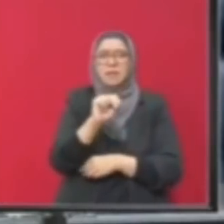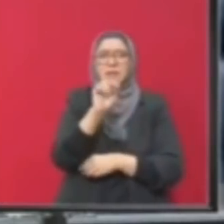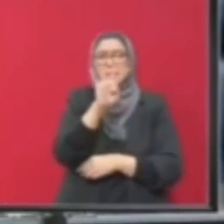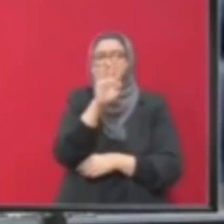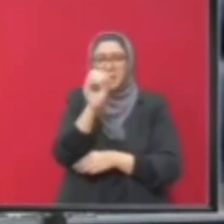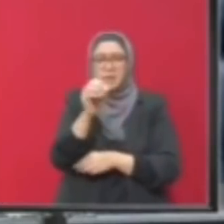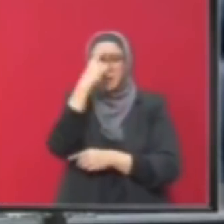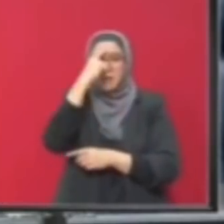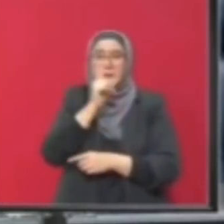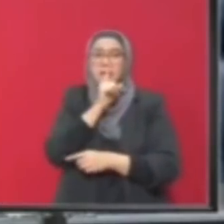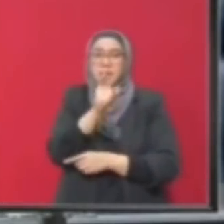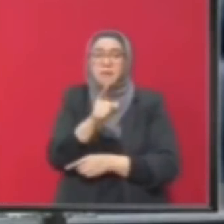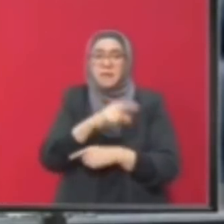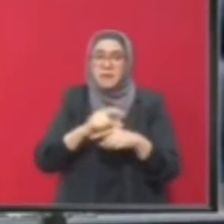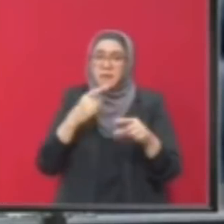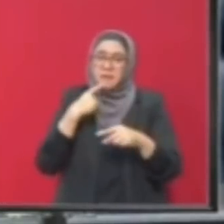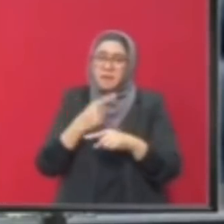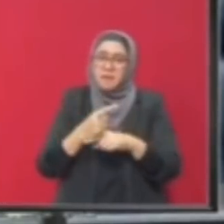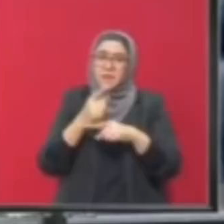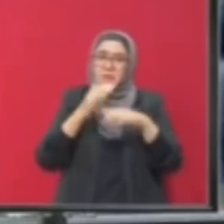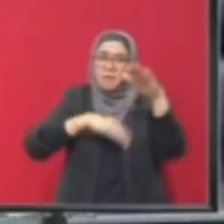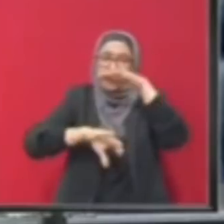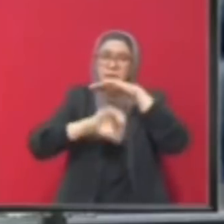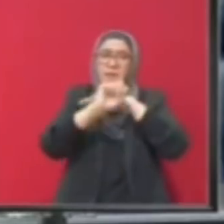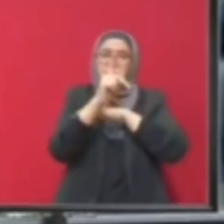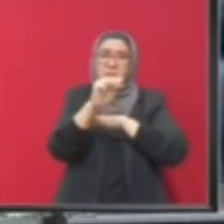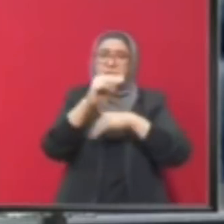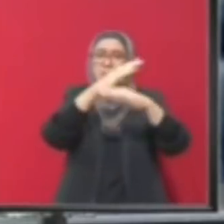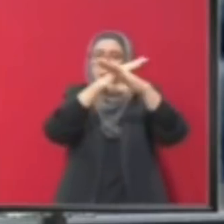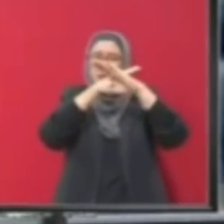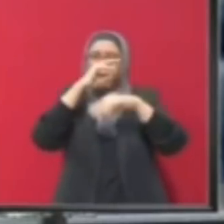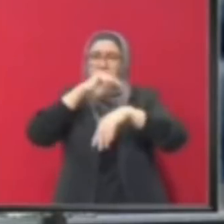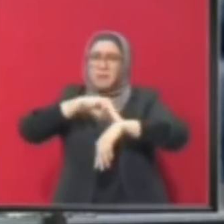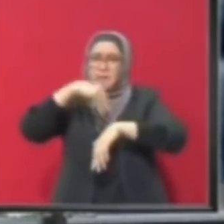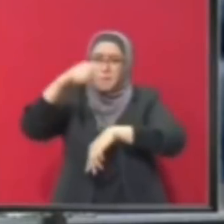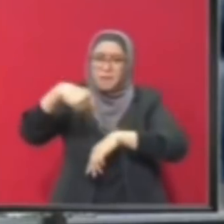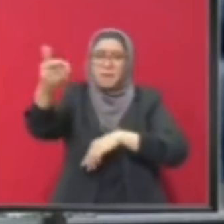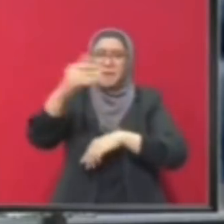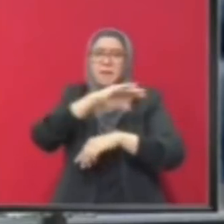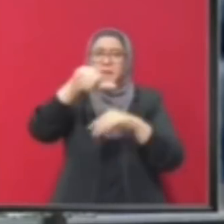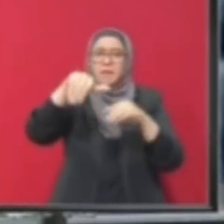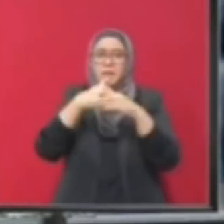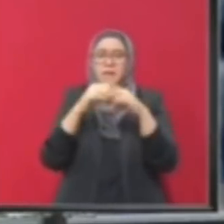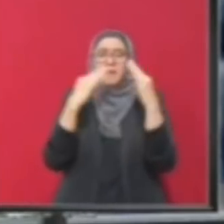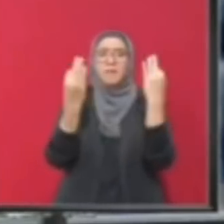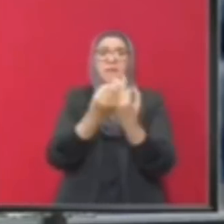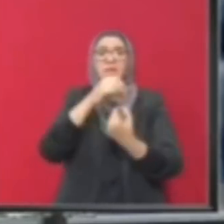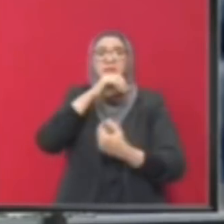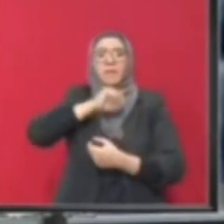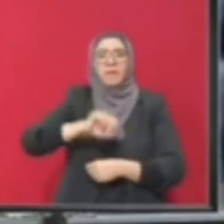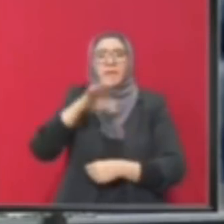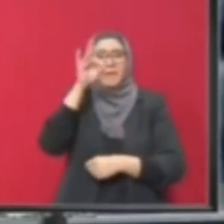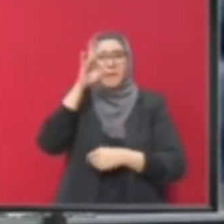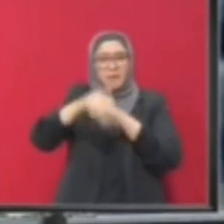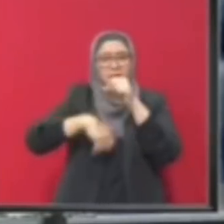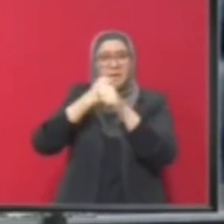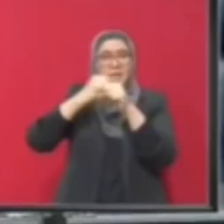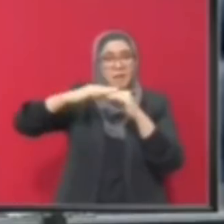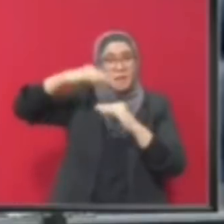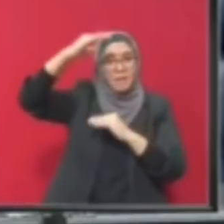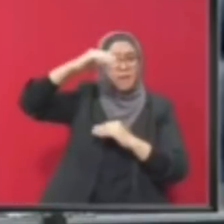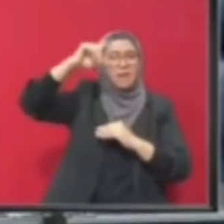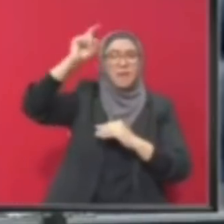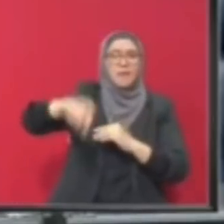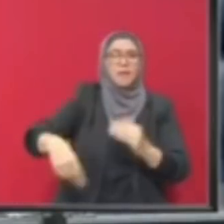dilindungi skim perlindungan untuk masa hadapan, semua ahli keluarga berumur 18 tahun ke atas, penerima mesti berdaftar